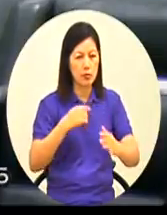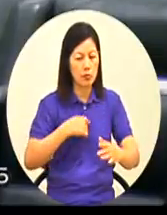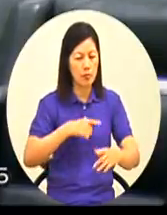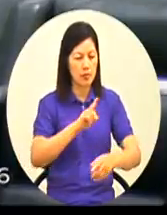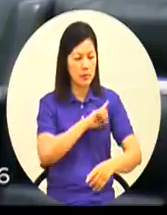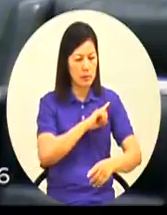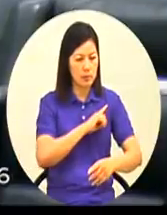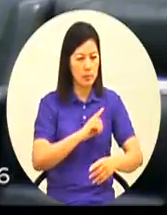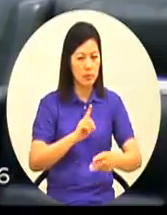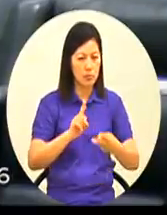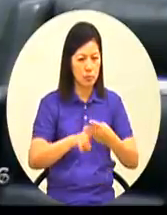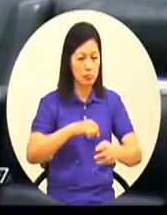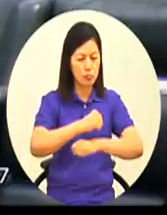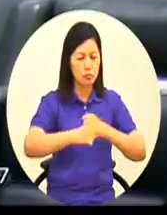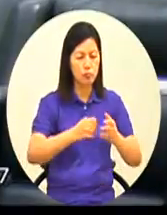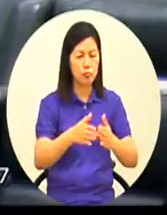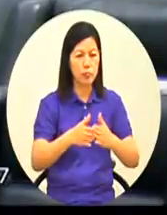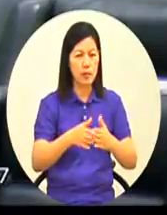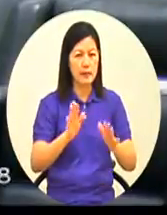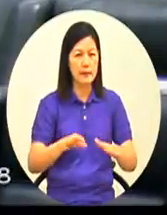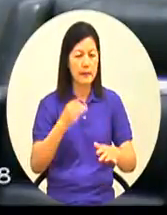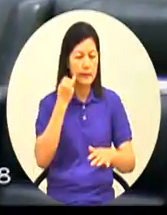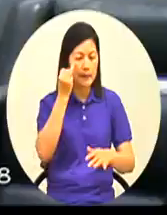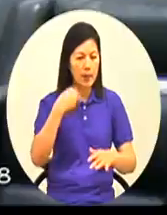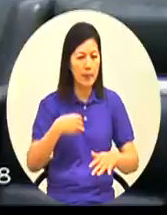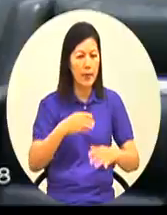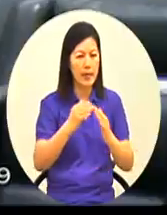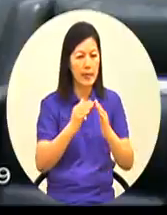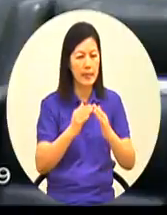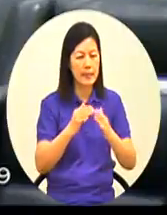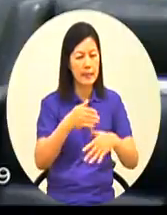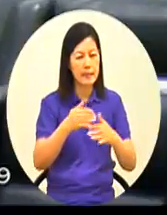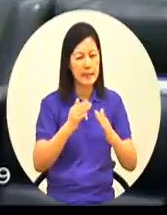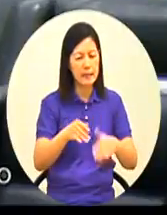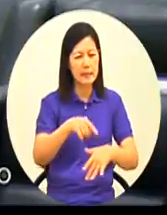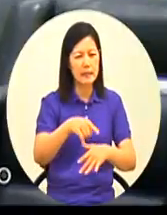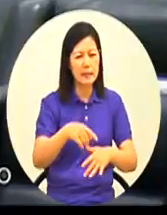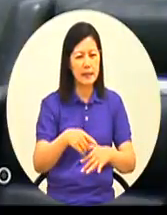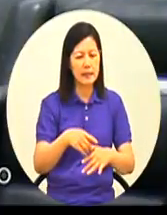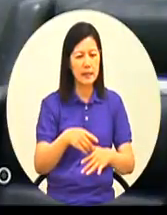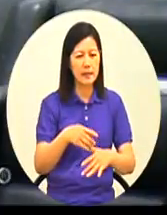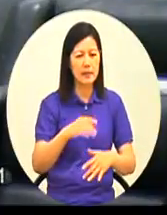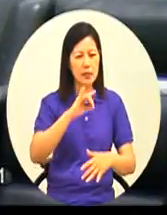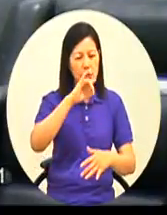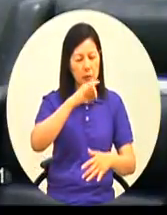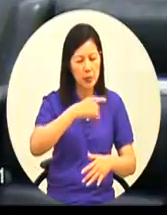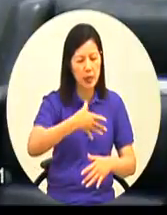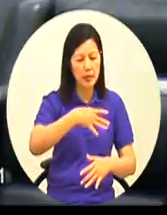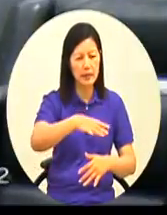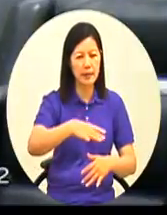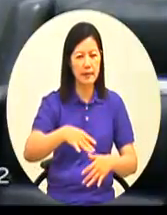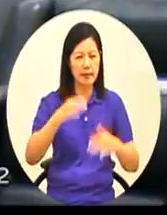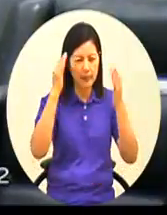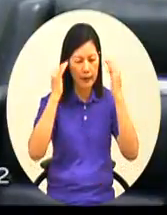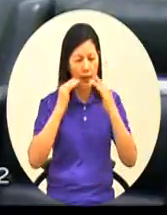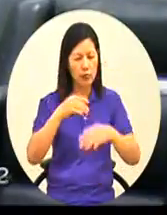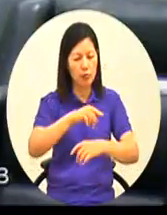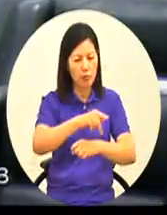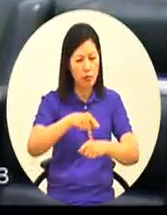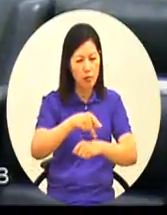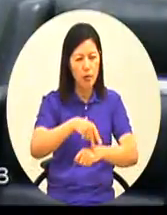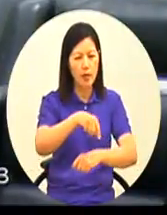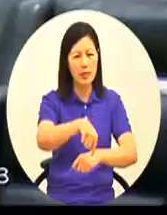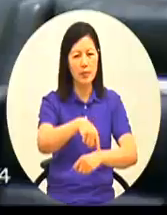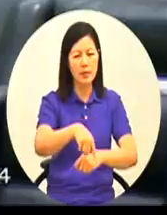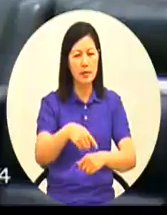哦。包括现在我们的姐妹市大概只有两个啊，一个越南的，一个泰国的。一个菲律宾的嘛，哈，那只有